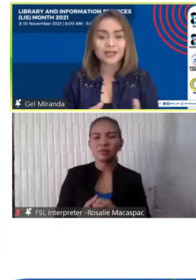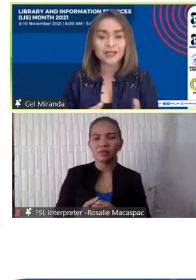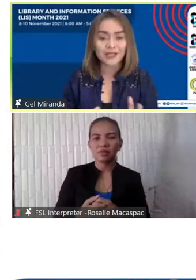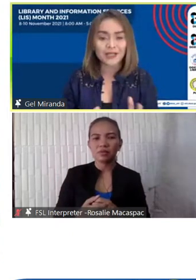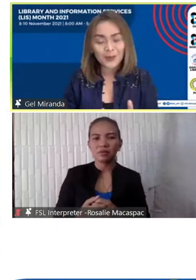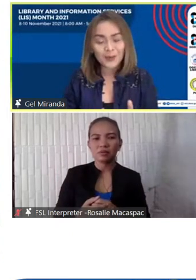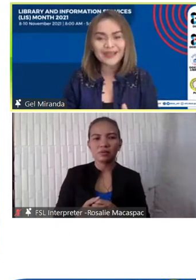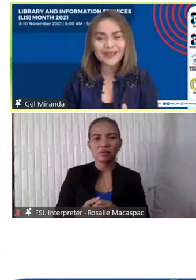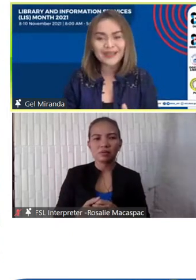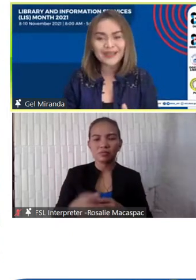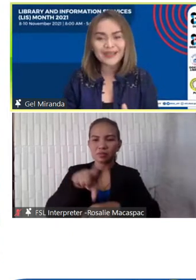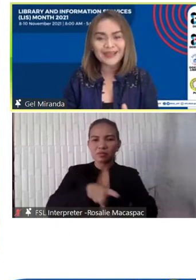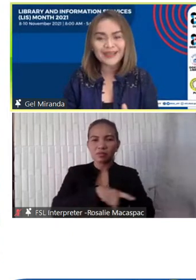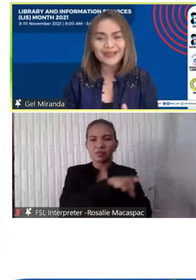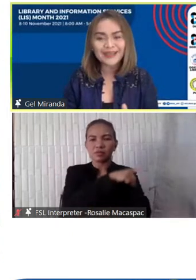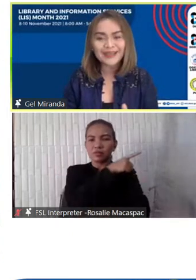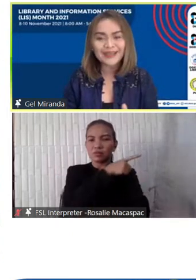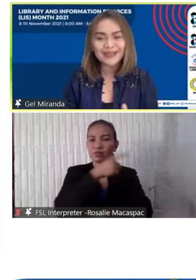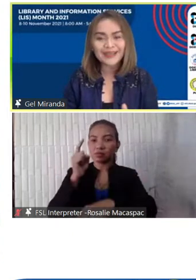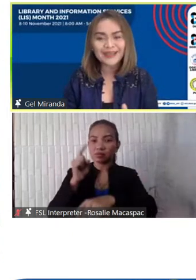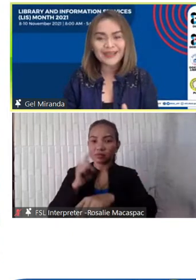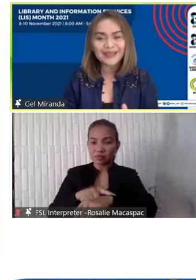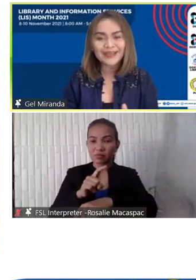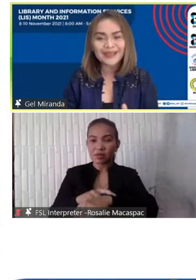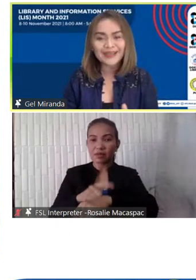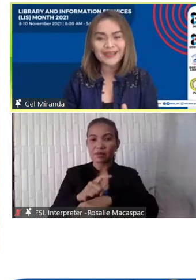sa mahaba-haba na rin panahon,